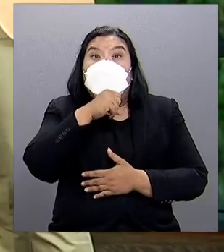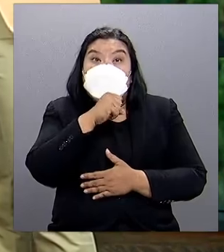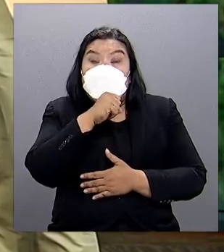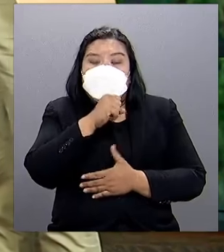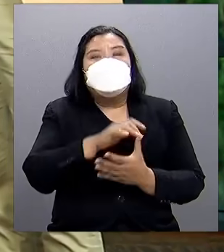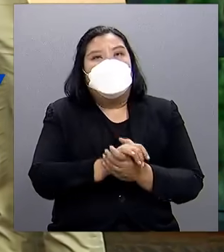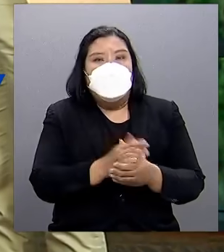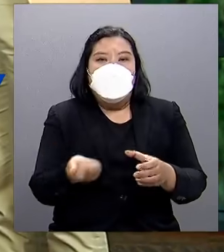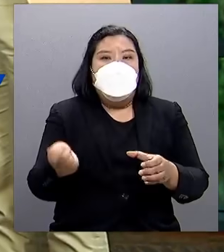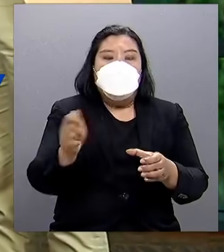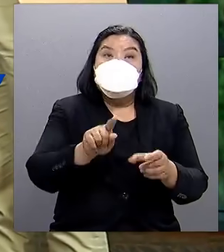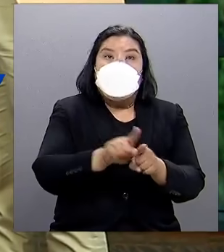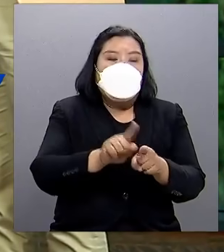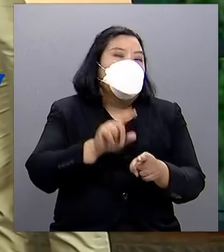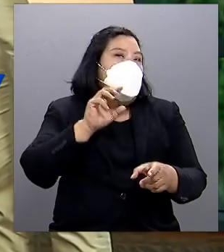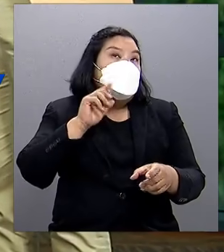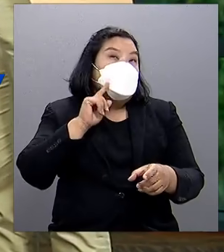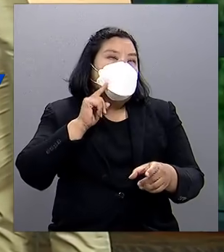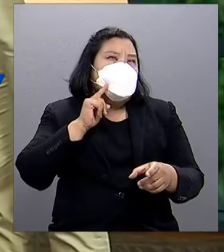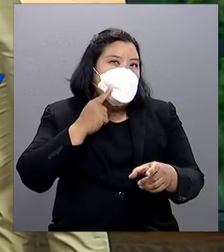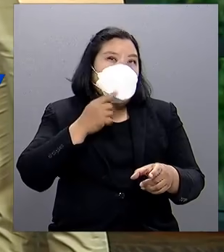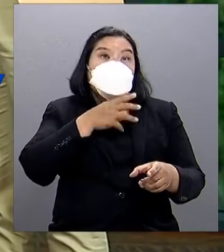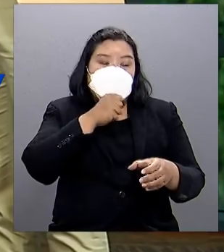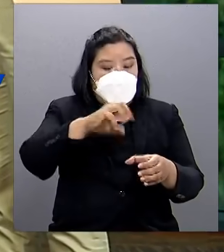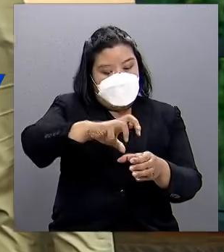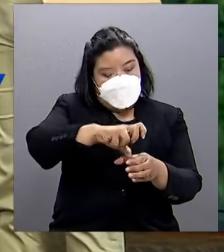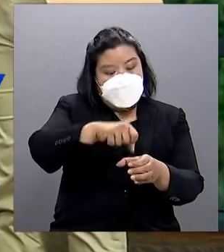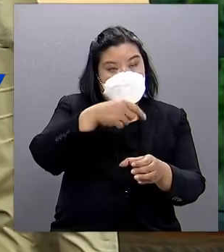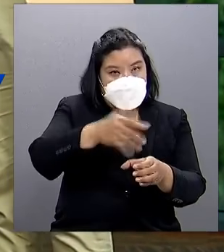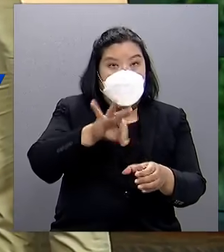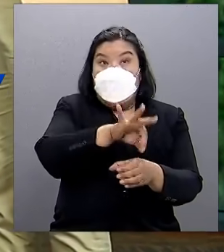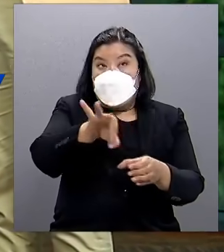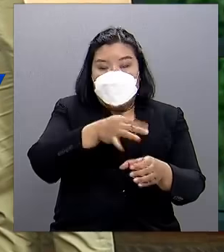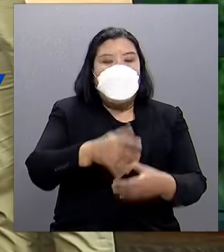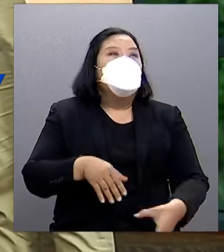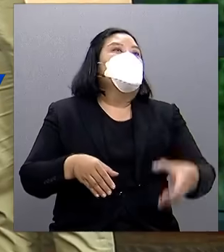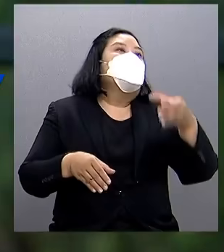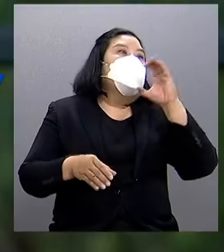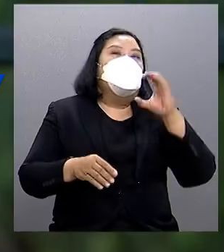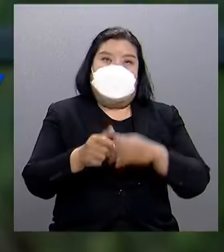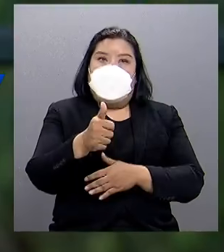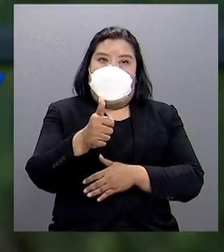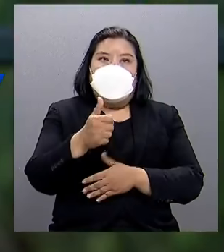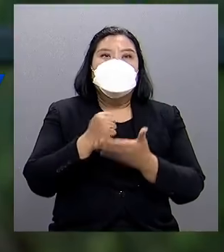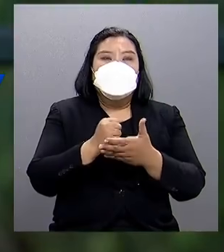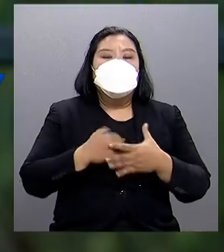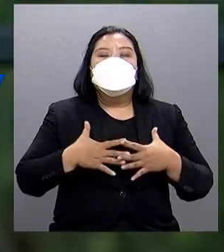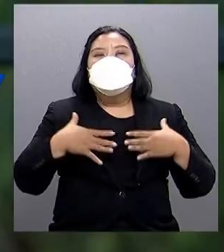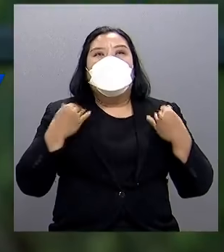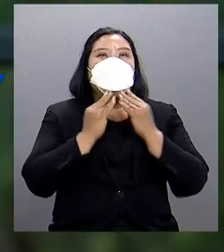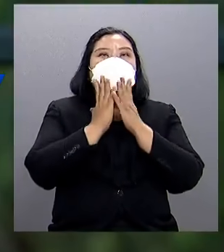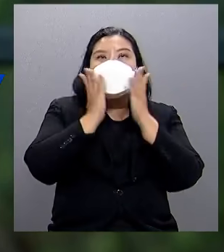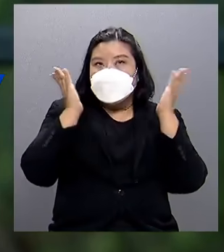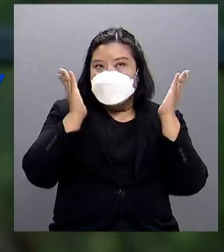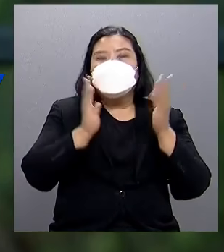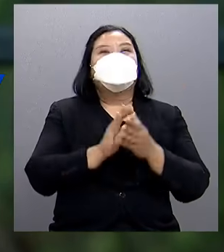ตกัน ใช่เขาจะใส่กาแฟดำแล้วก็มีน้ำส้มเข้าไปด้วย ถูกต้อง เพิ่มความสดชื่นนะคะ ใช่ครับแล้วมันก็ช่วยในการเผ